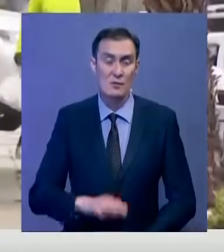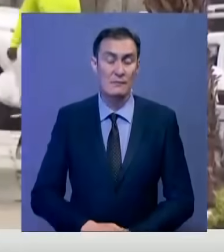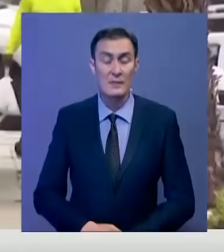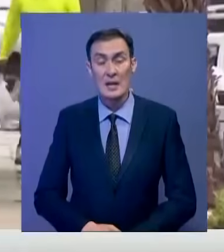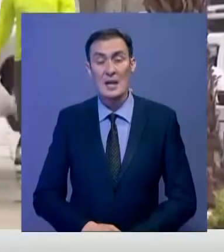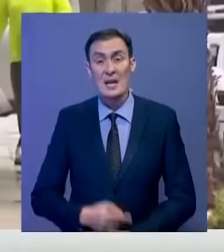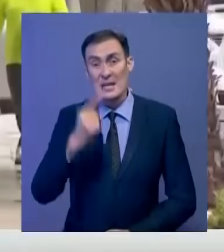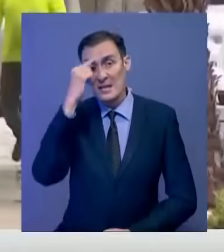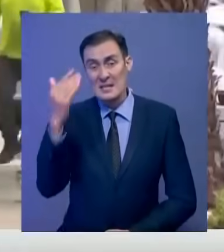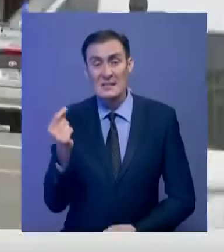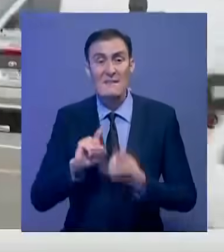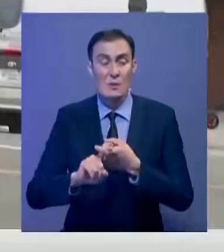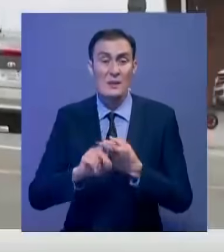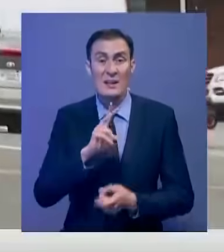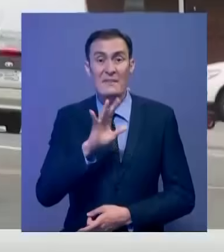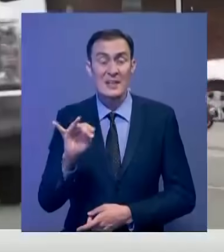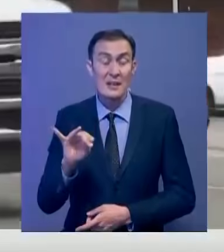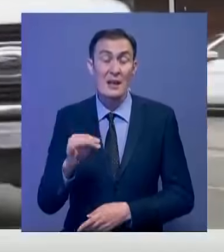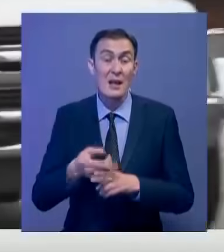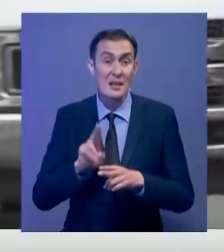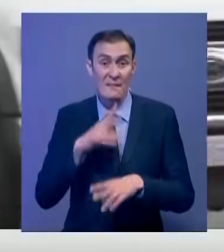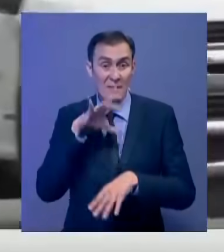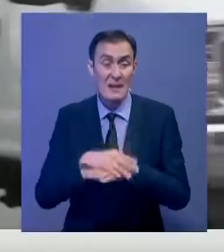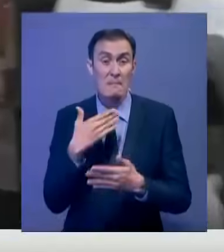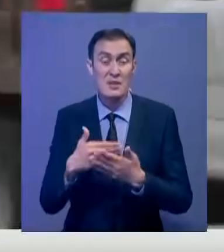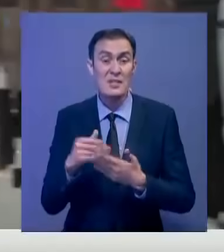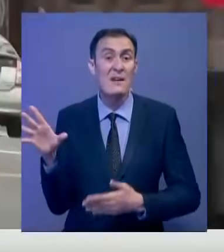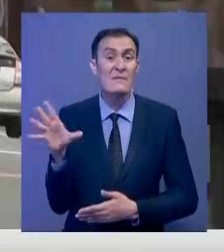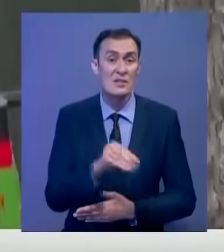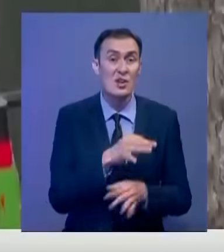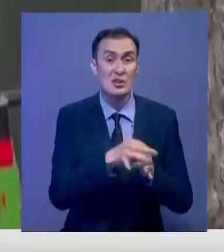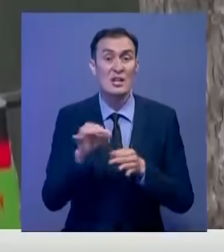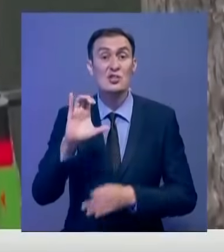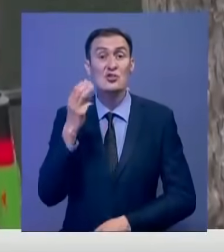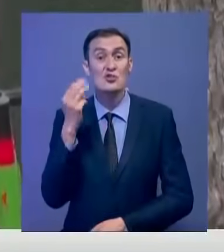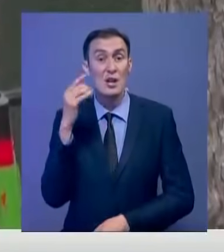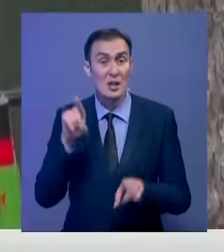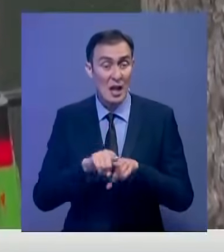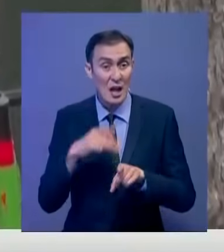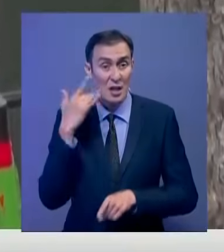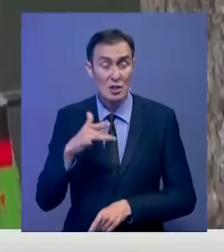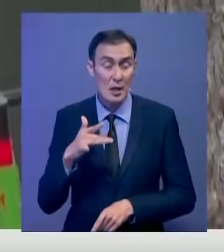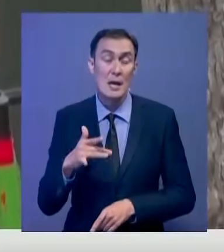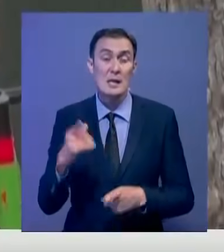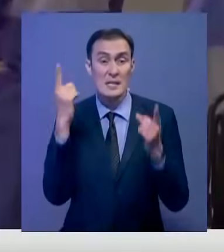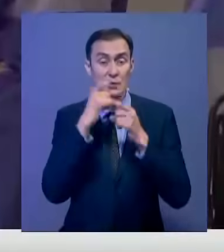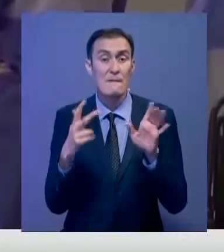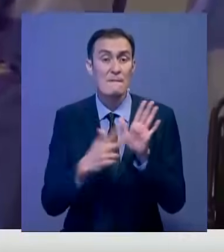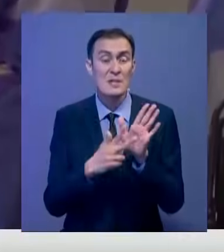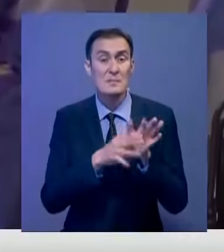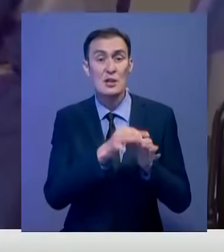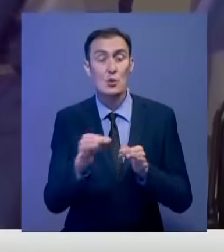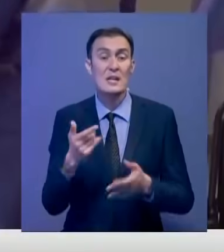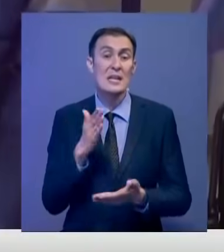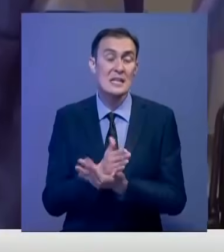штамм, который в СМИ прозвали «ковид на стероидах», выявили почти во всех штатах США. По сообщениям местных СМИ, в 8 регионах,